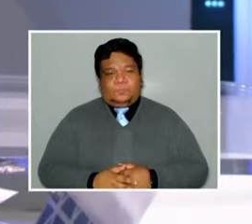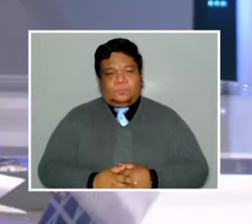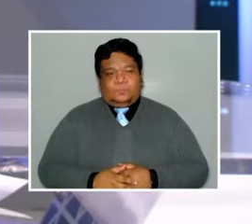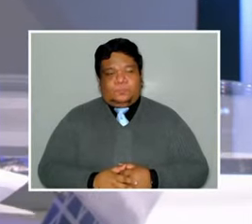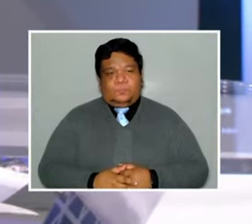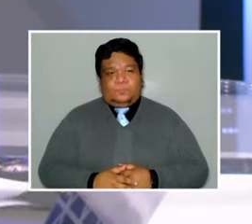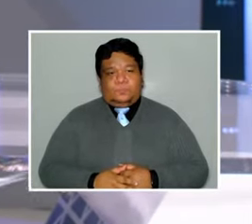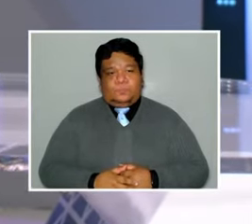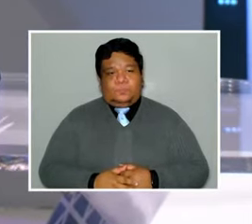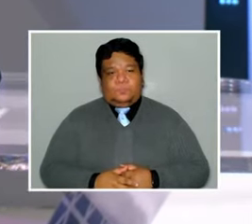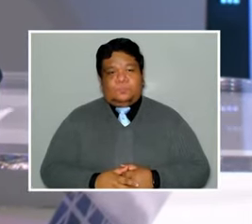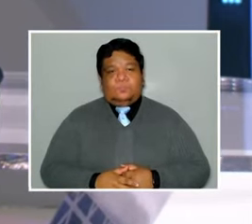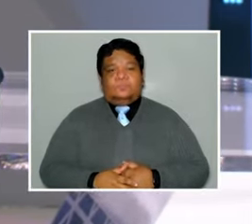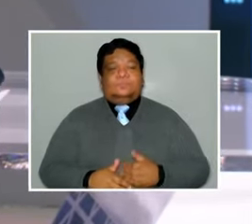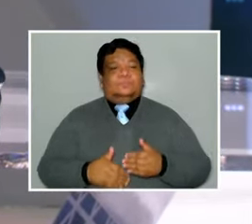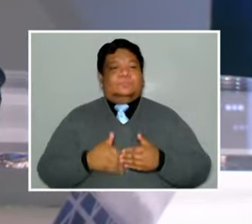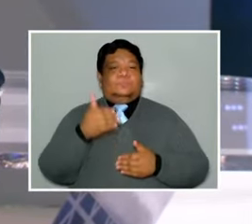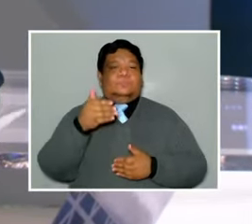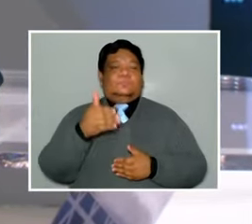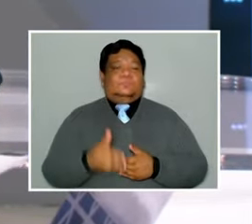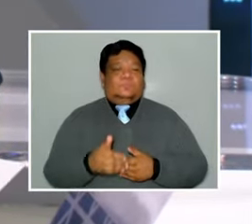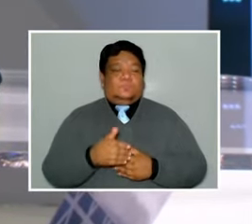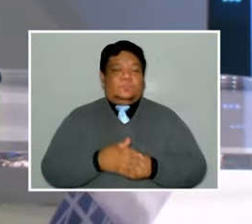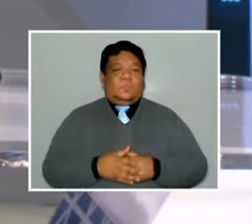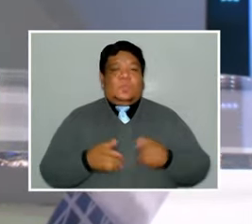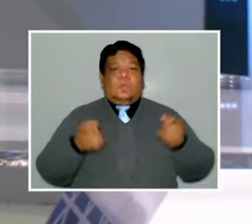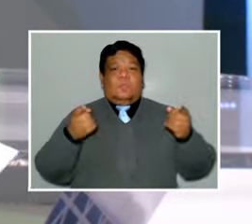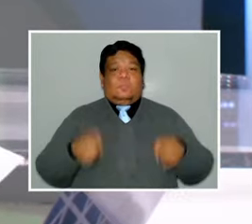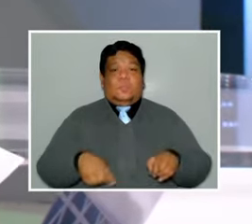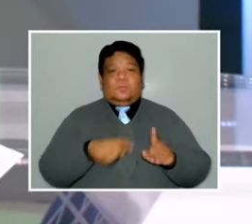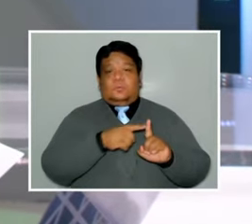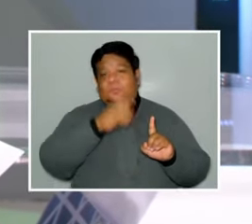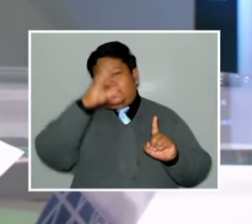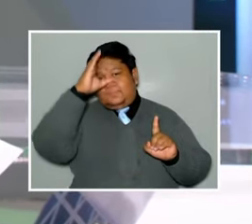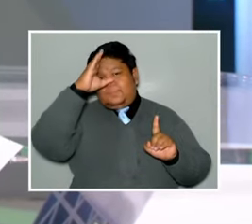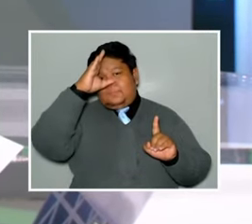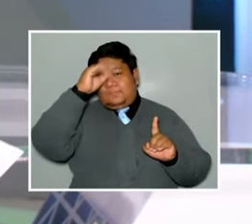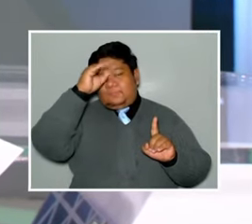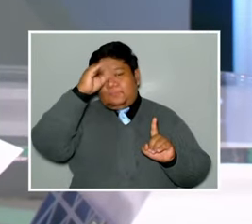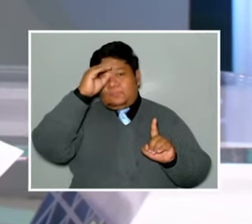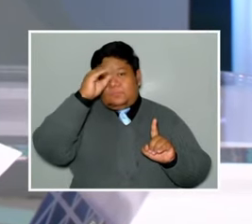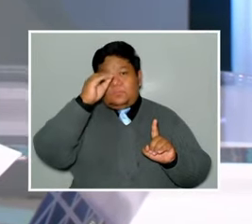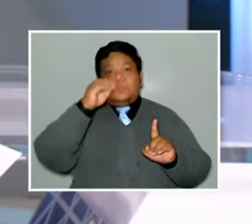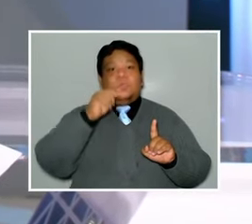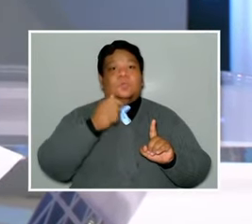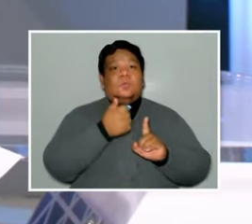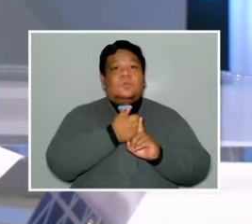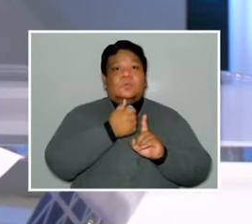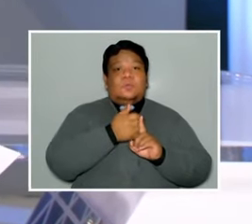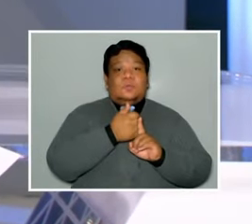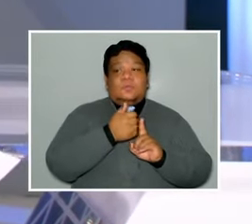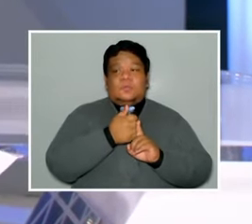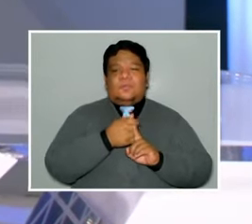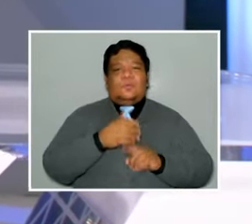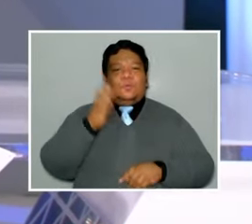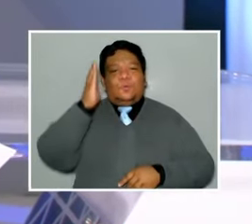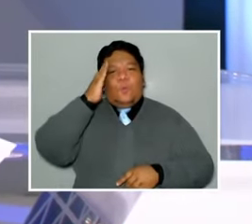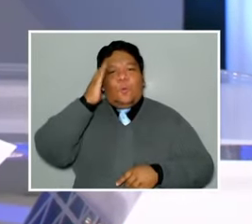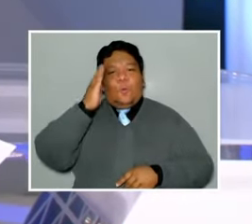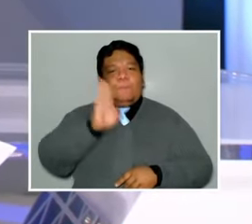Patay na ng may ahon sa Pasig River ang isang lalaki na tumalon malapit sa Binondo Bridge sa Maynila, Webes ng